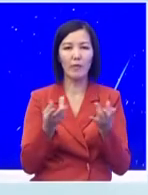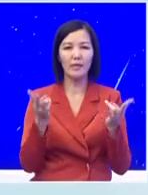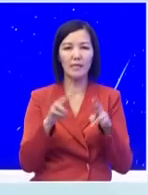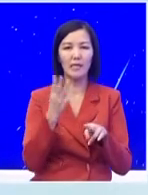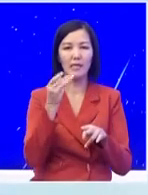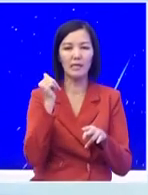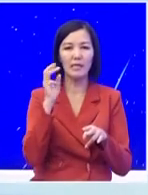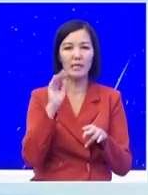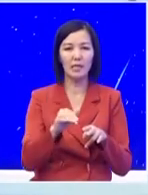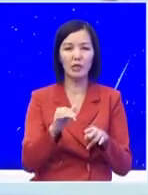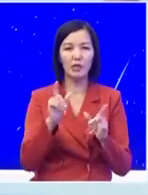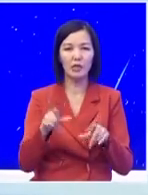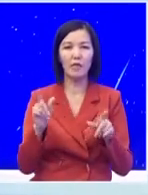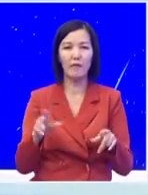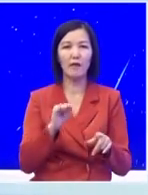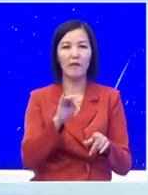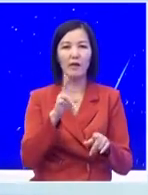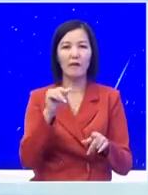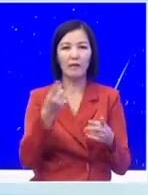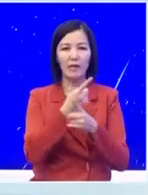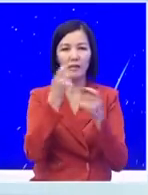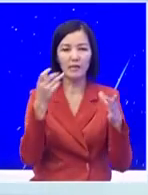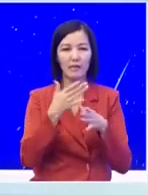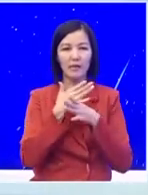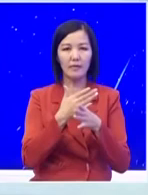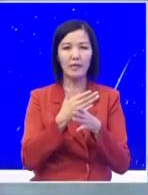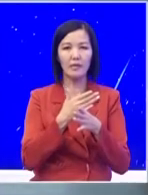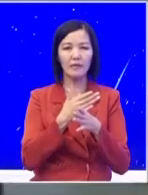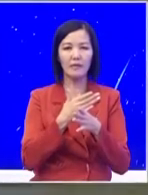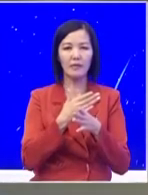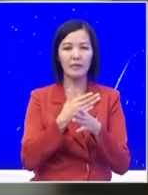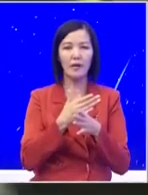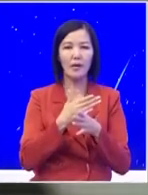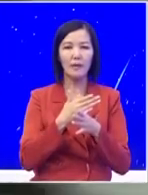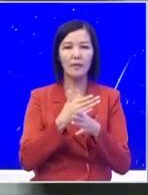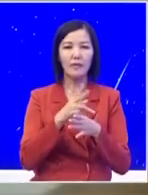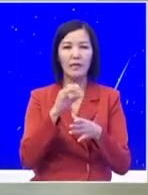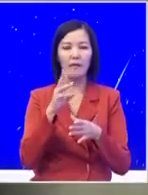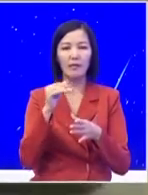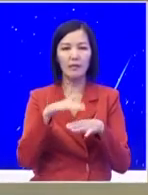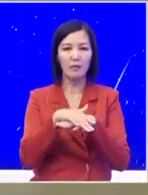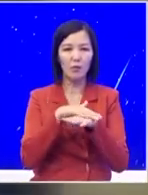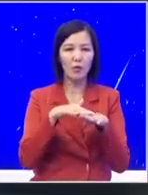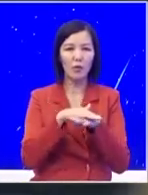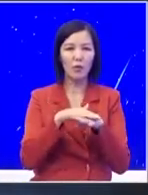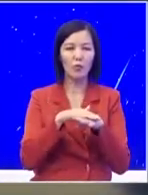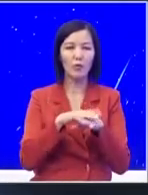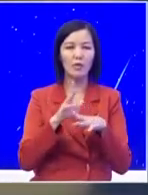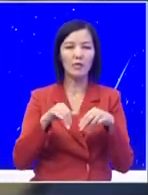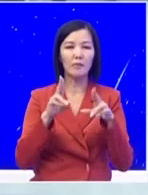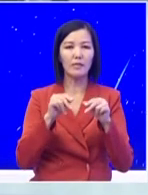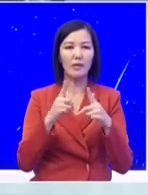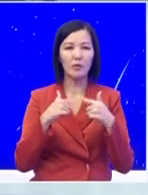человек. Ранее правительство ФРГ уже заявляло о намерениях об оказании всесторонней помощи ливанскому народу. Кроме того, в